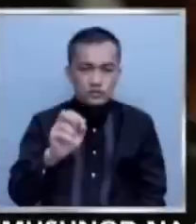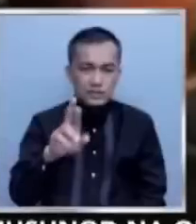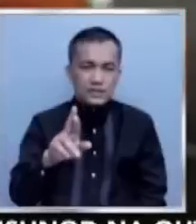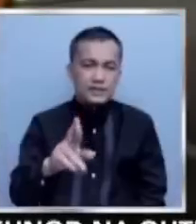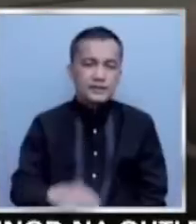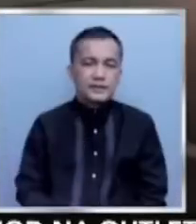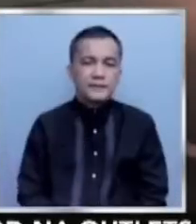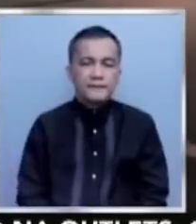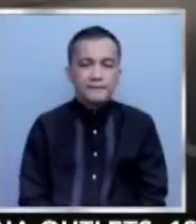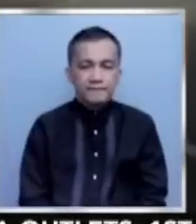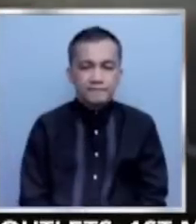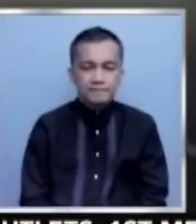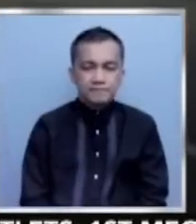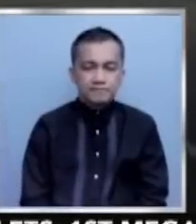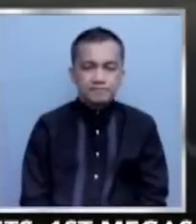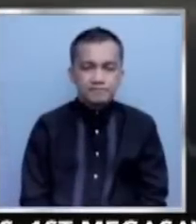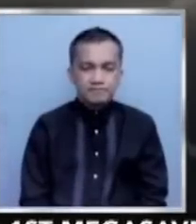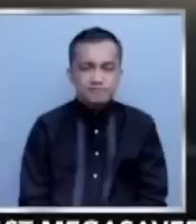Oscar!